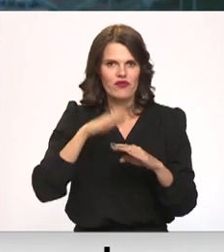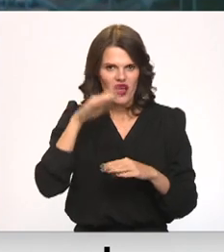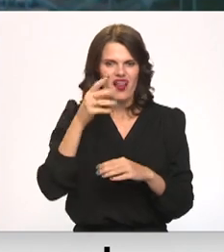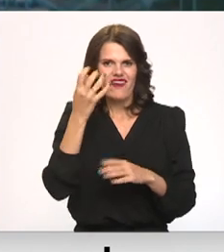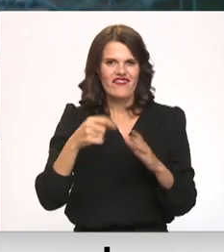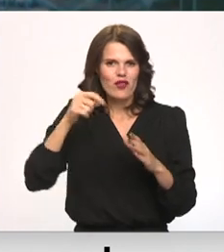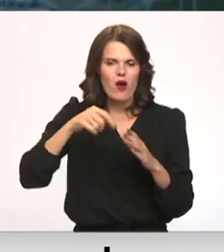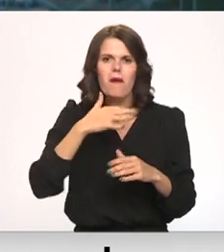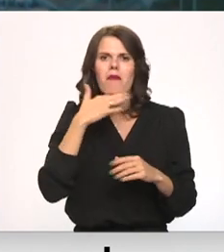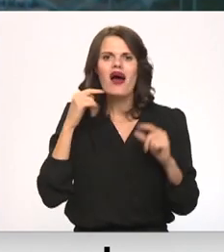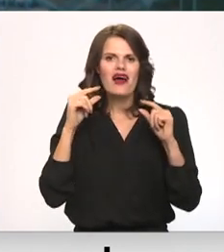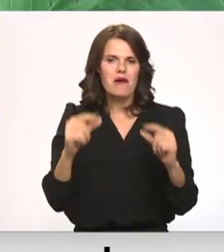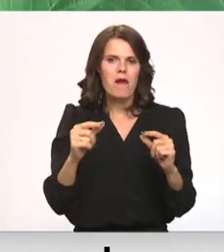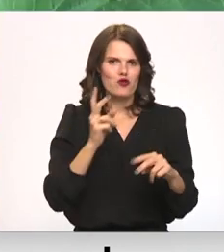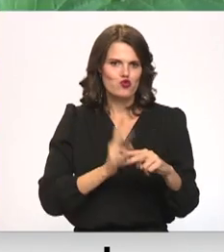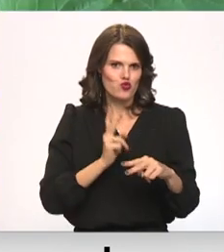esot pārāk maz cukura.